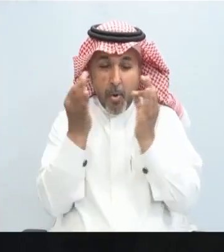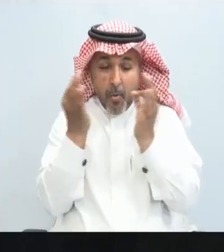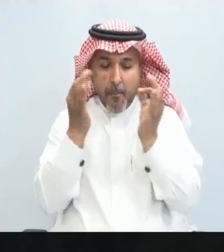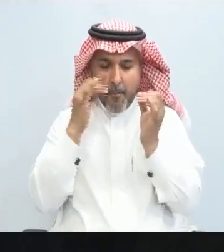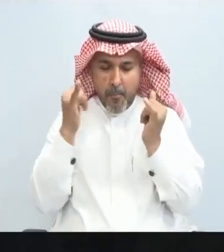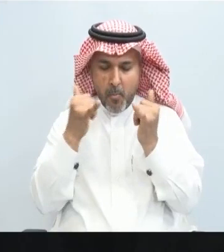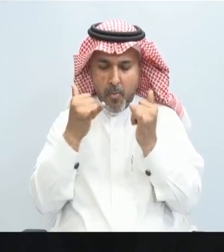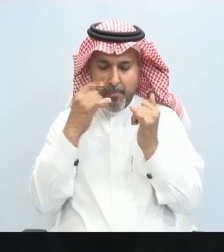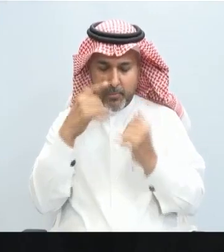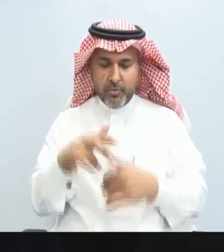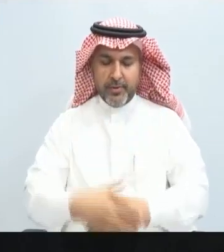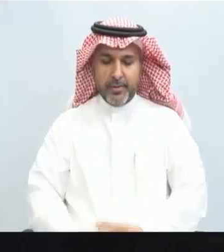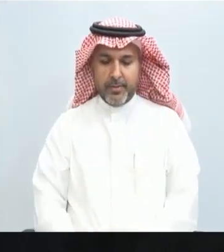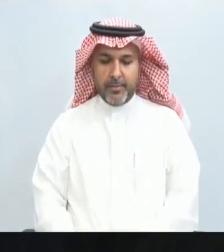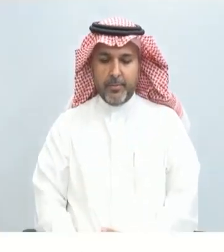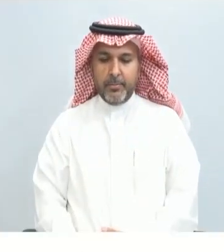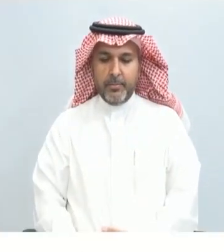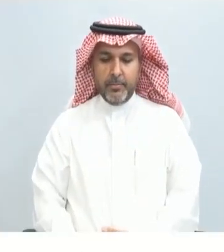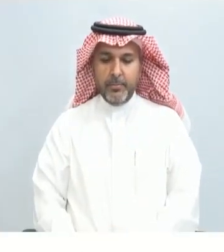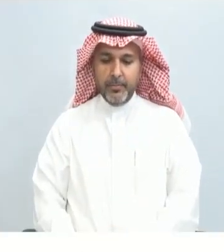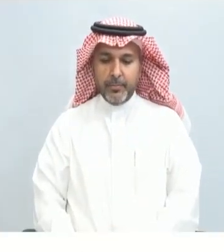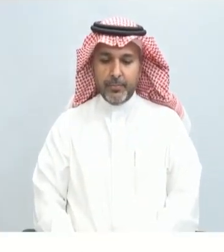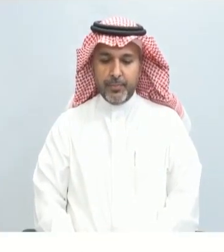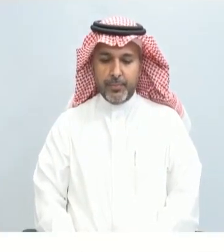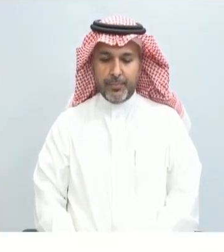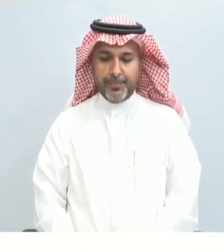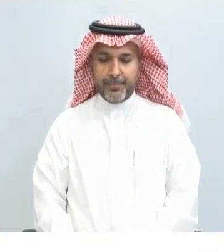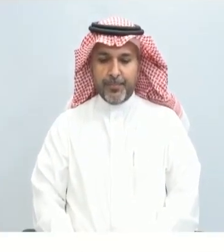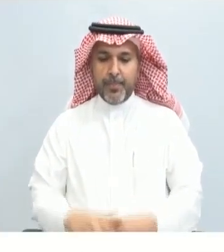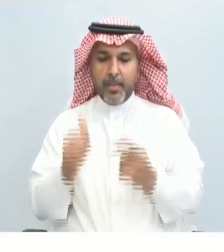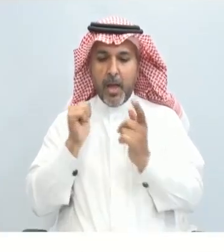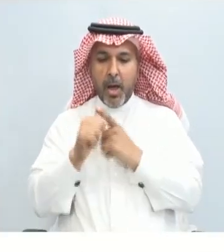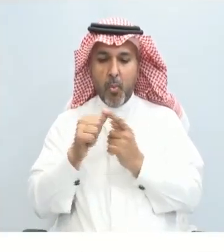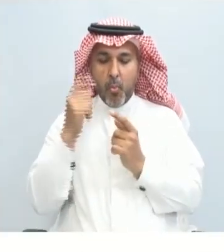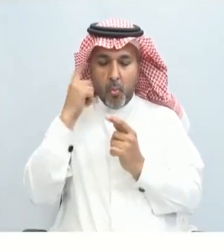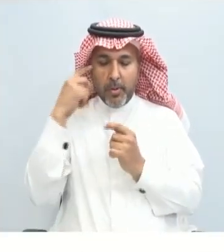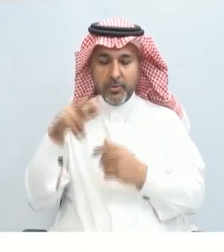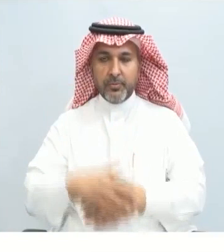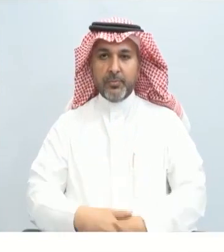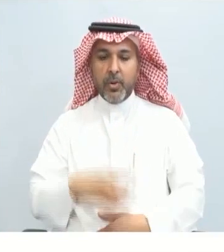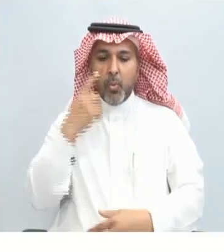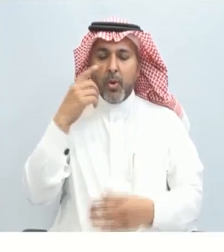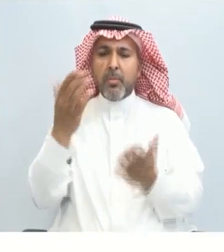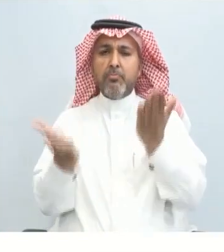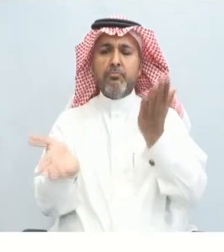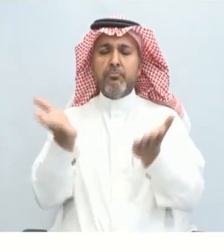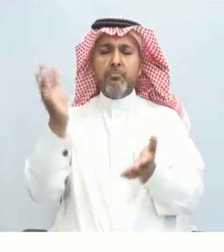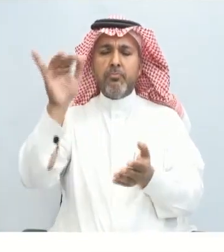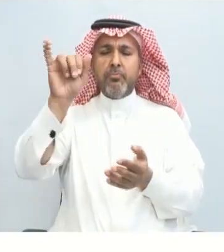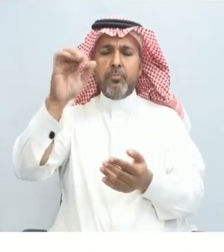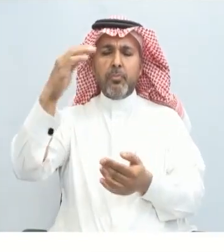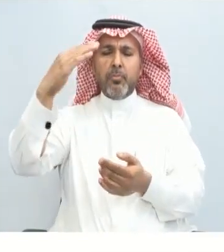جدا خلونا نتعرف على محاور هذا الدرس نبدا اولا ايها الاخوه الكرام بحل معادلات باستعمال تعريف